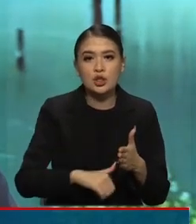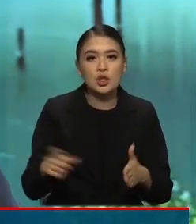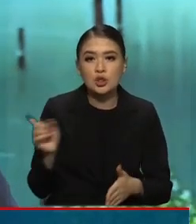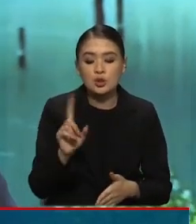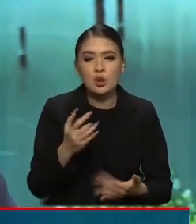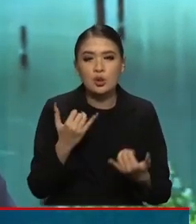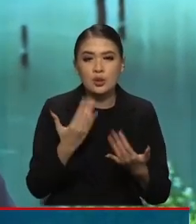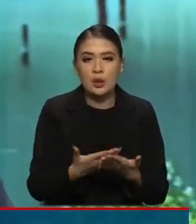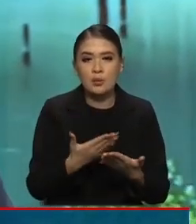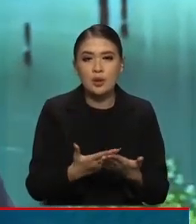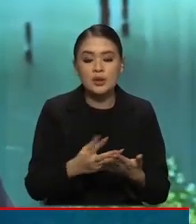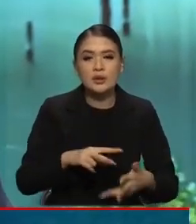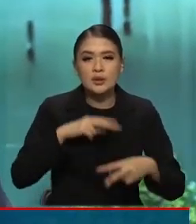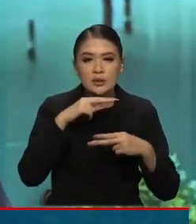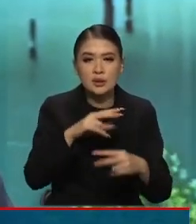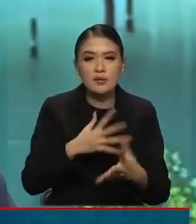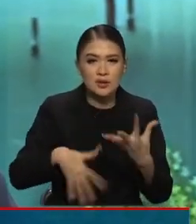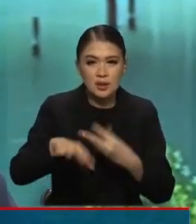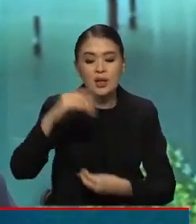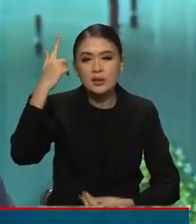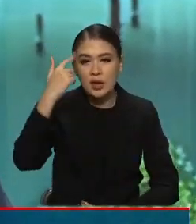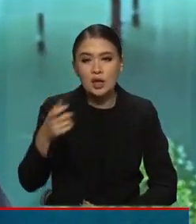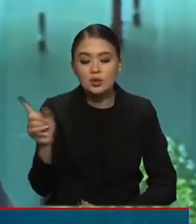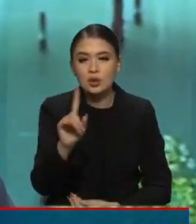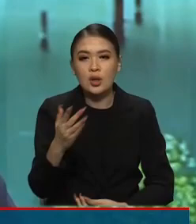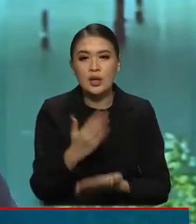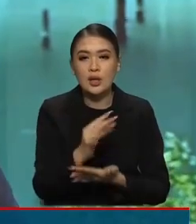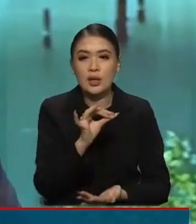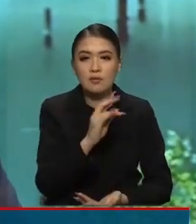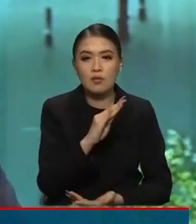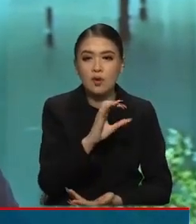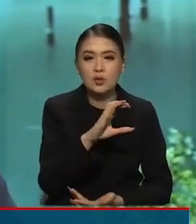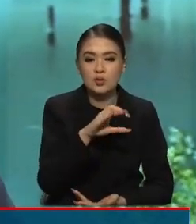ну, наверное, это зрители уже все знают, да, это инфраструктура